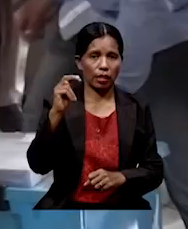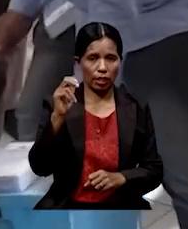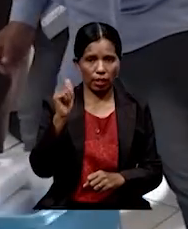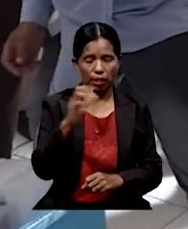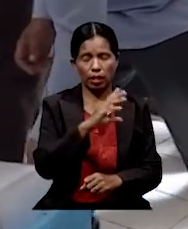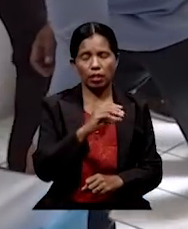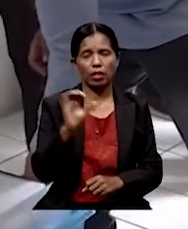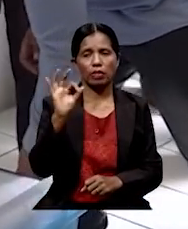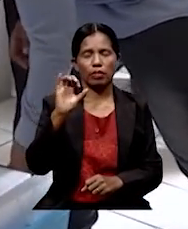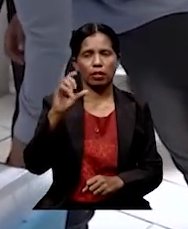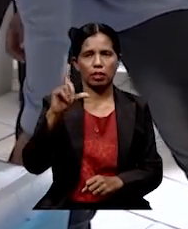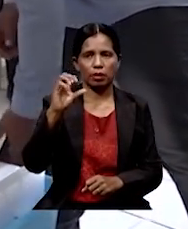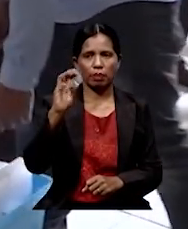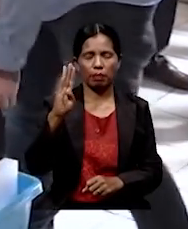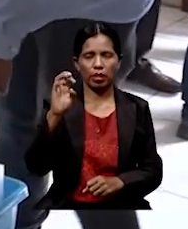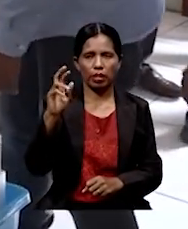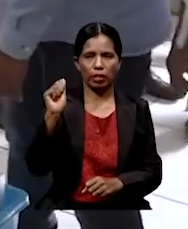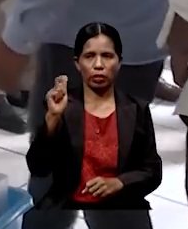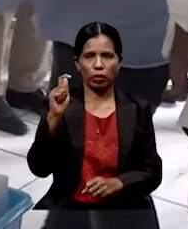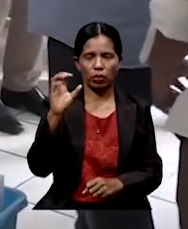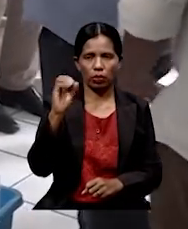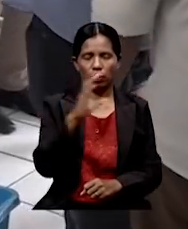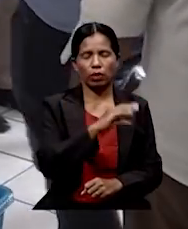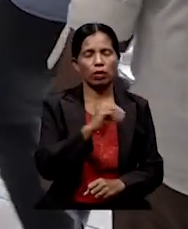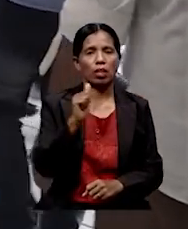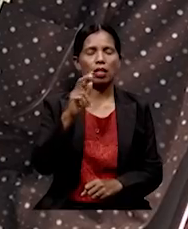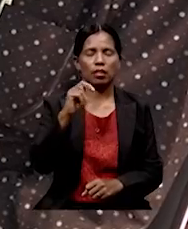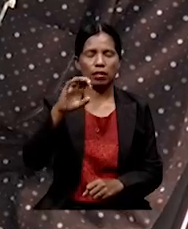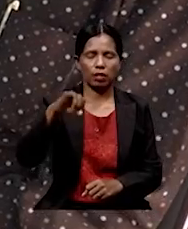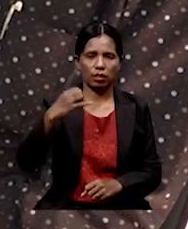Araújo Soares, no Angela Freitas. Almeida dos Santos, Osvaldo Amaral, Ziemen.